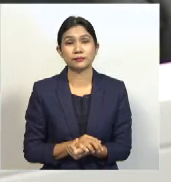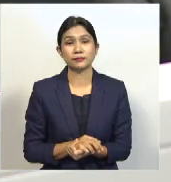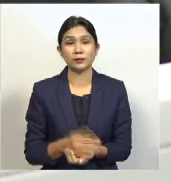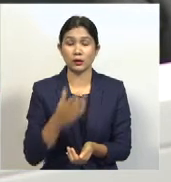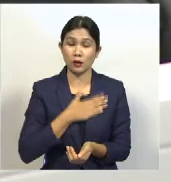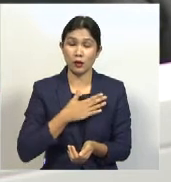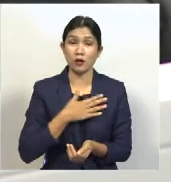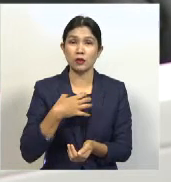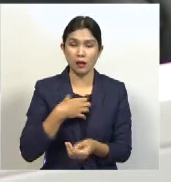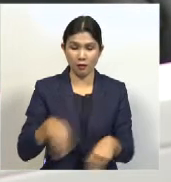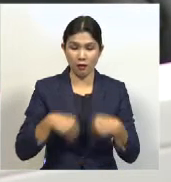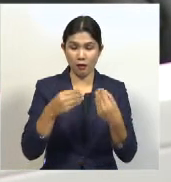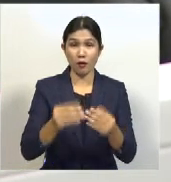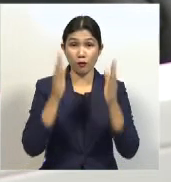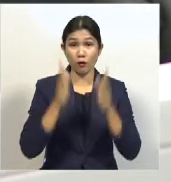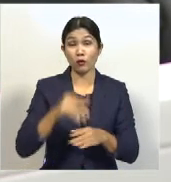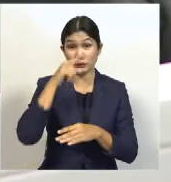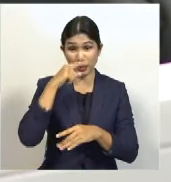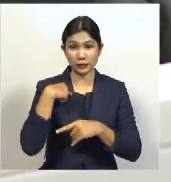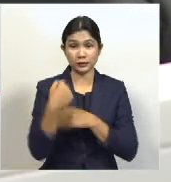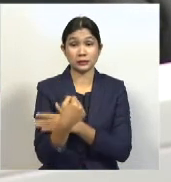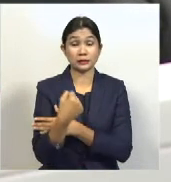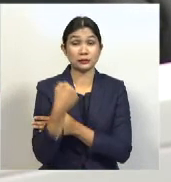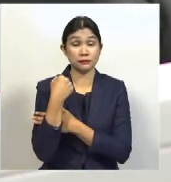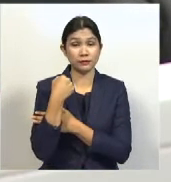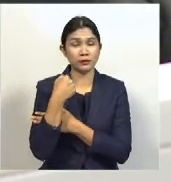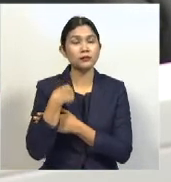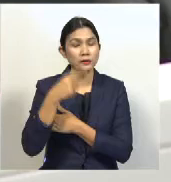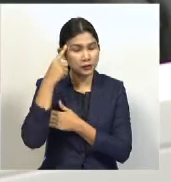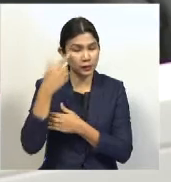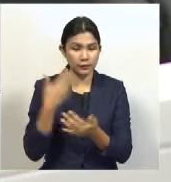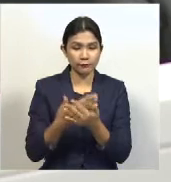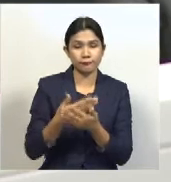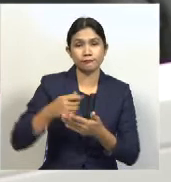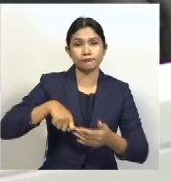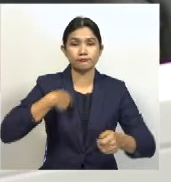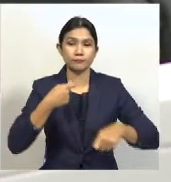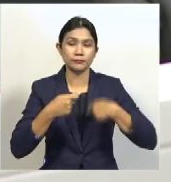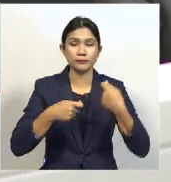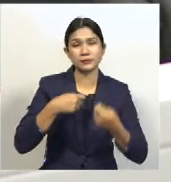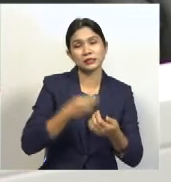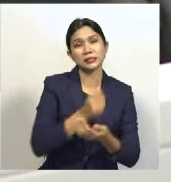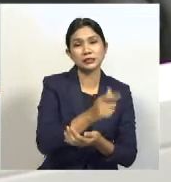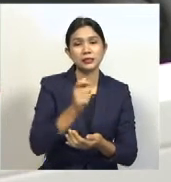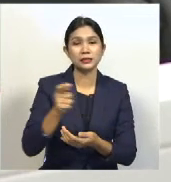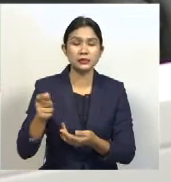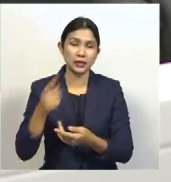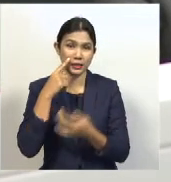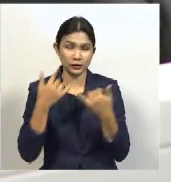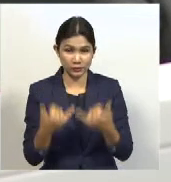เราต้องการสร้างความเชื่อมั่นให้คนไทยด้วยนะให้มีการจับจ่ายใช้สอยนะครับเหมือนที่ IMF